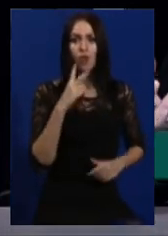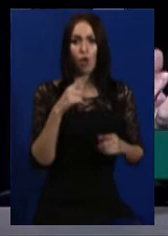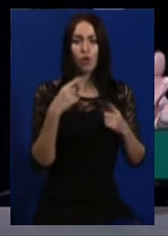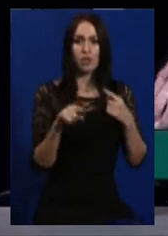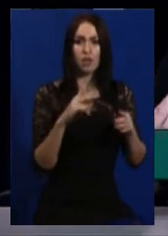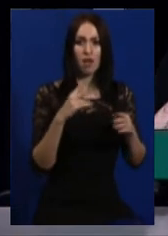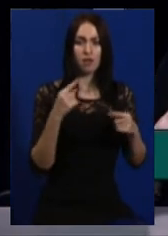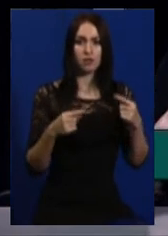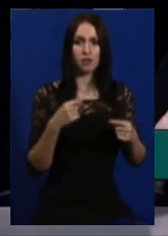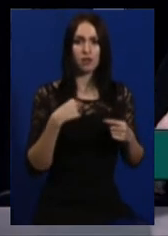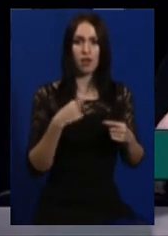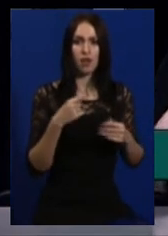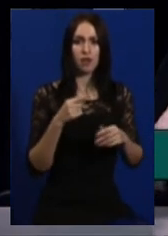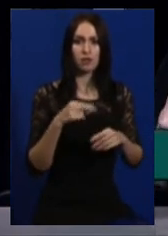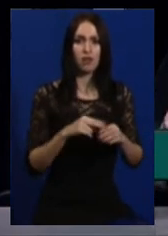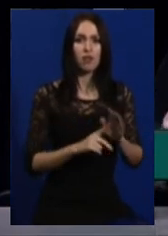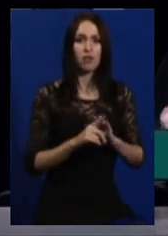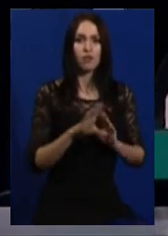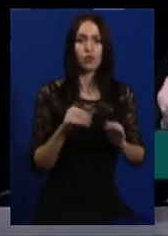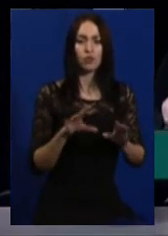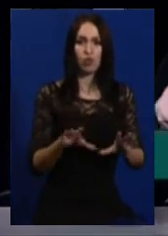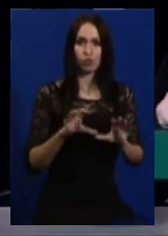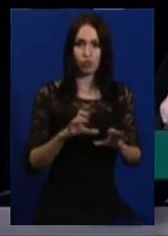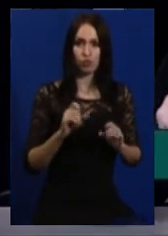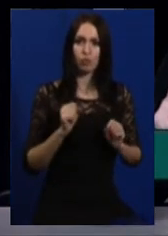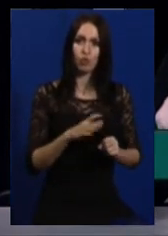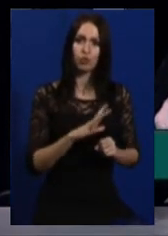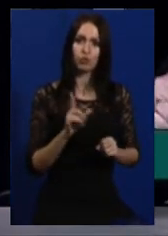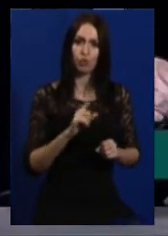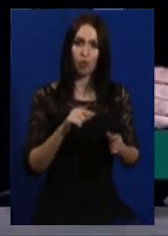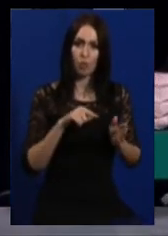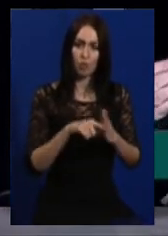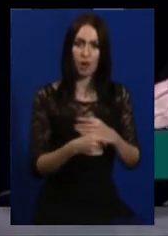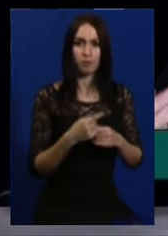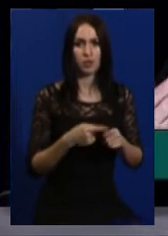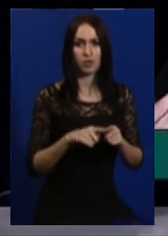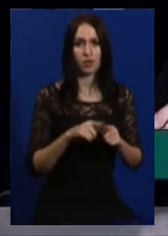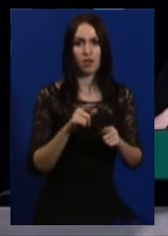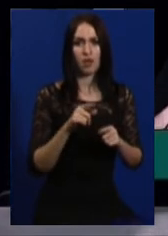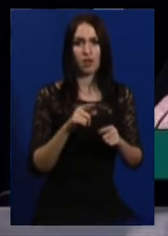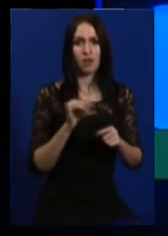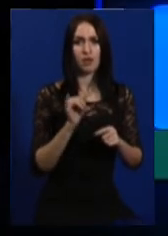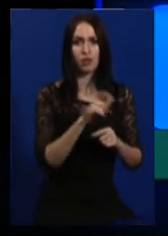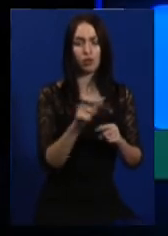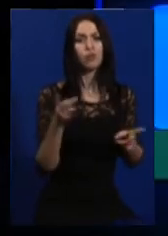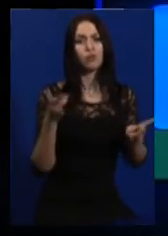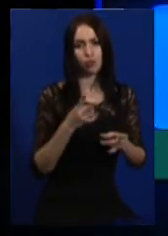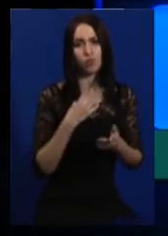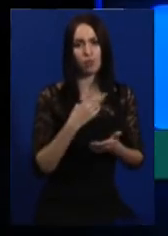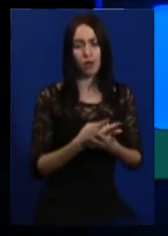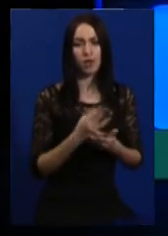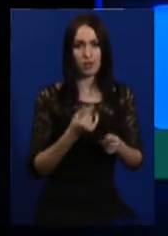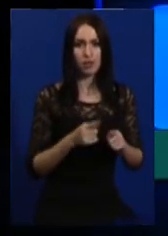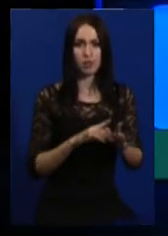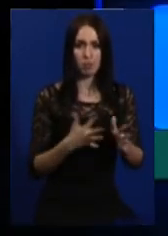стала острее ощущать может быть для того чтобы пробить эту кожуру зрителя может быть надо показать и эти кадры